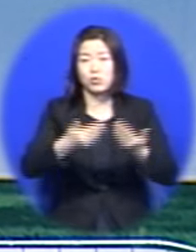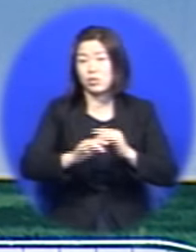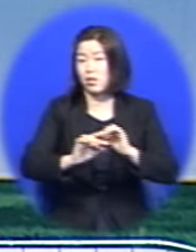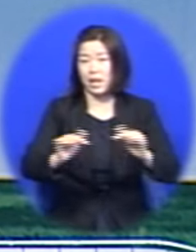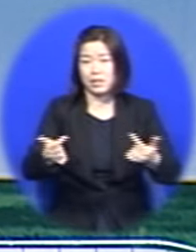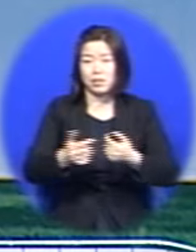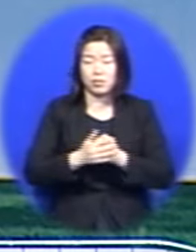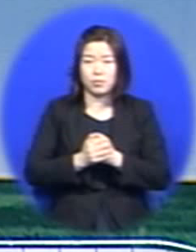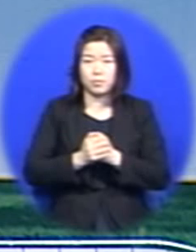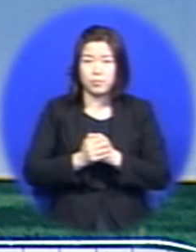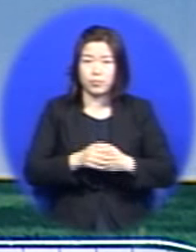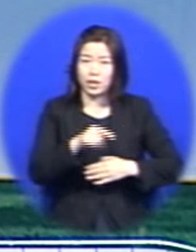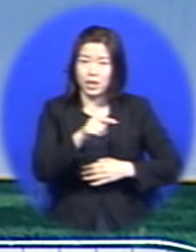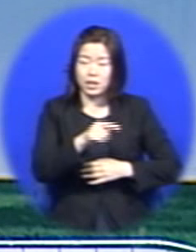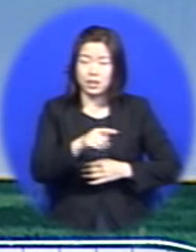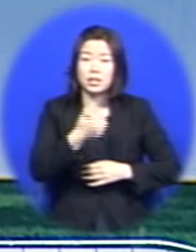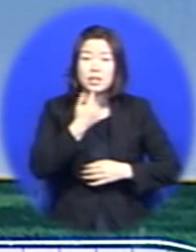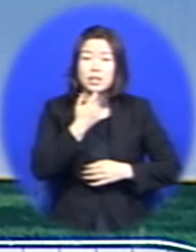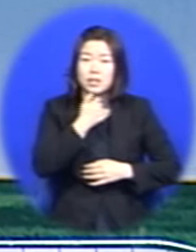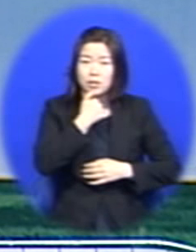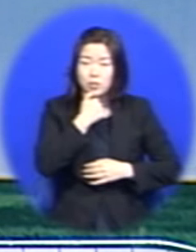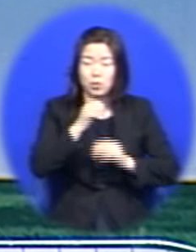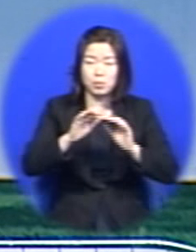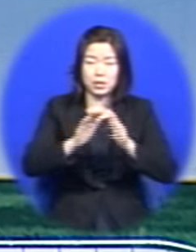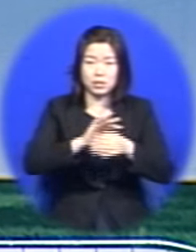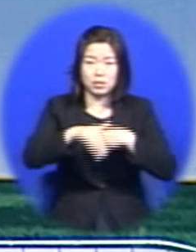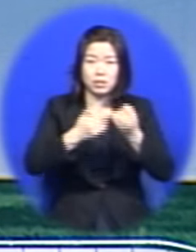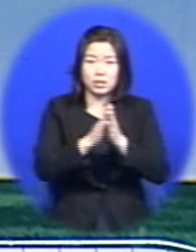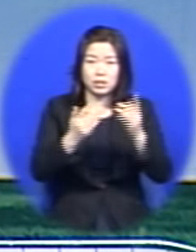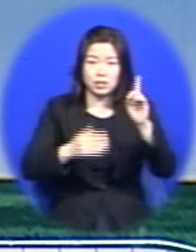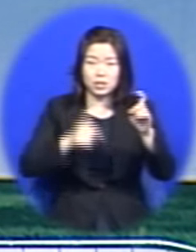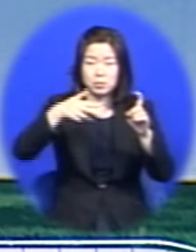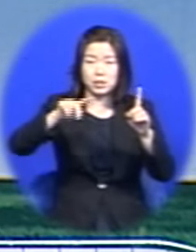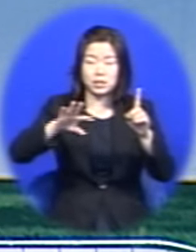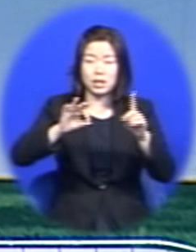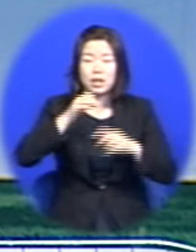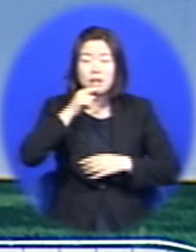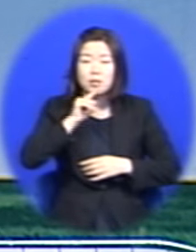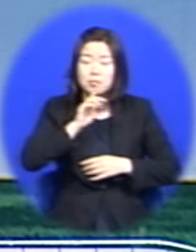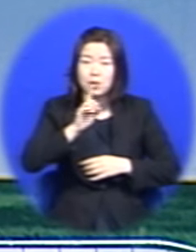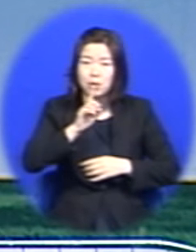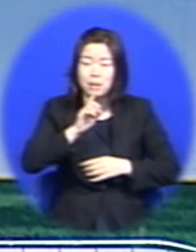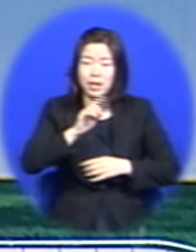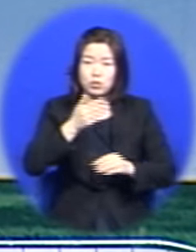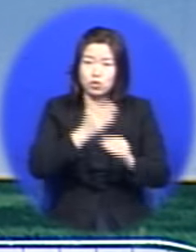아닙니다. 이 로마서 11장의 핵심 메시지는 하나님의 사랑입니다.